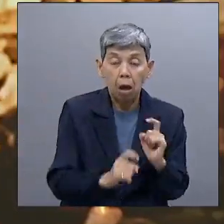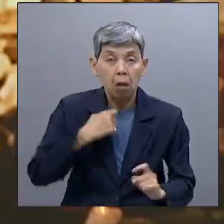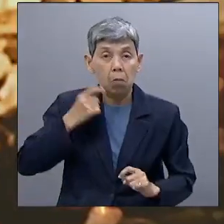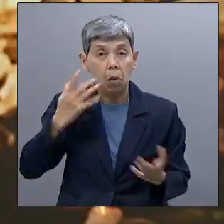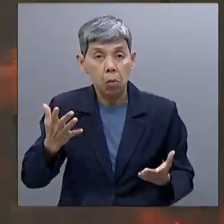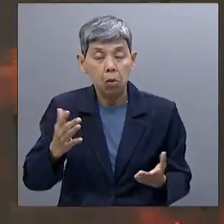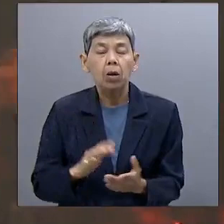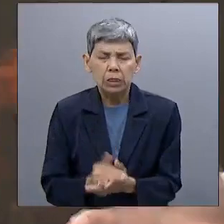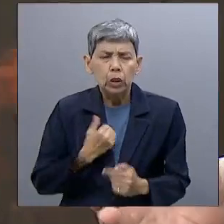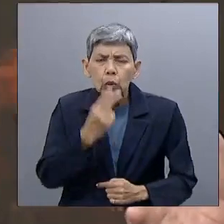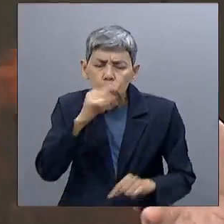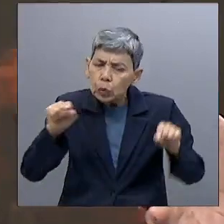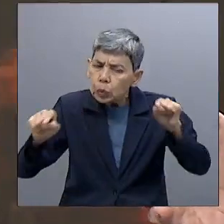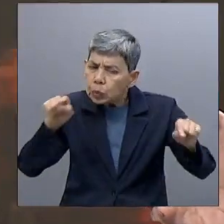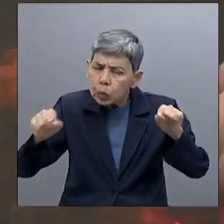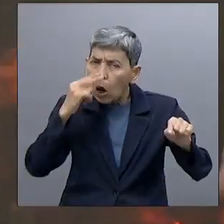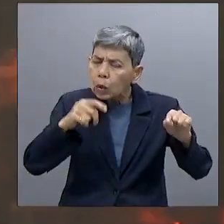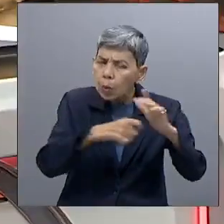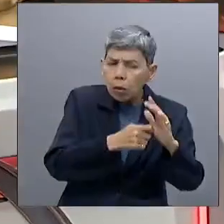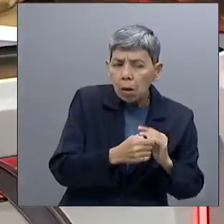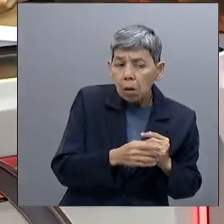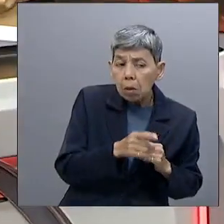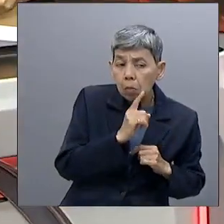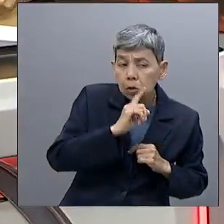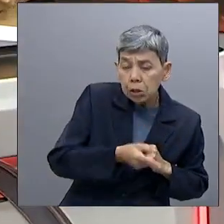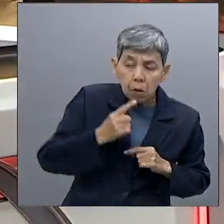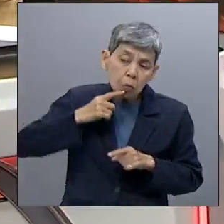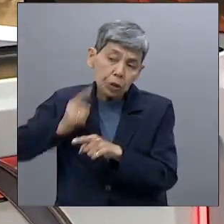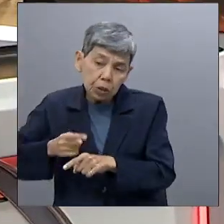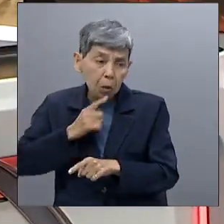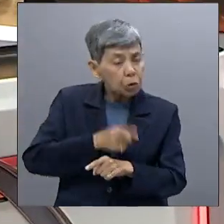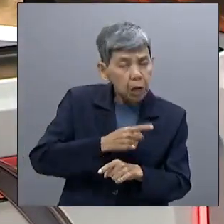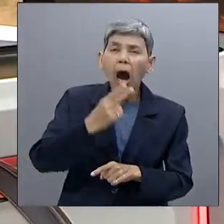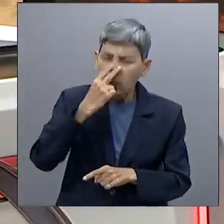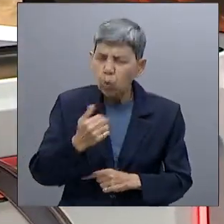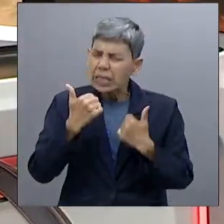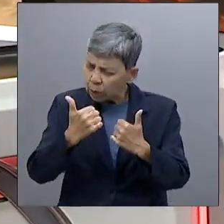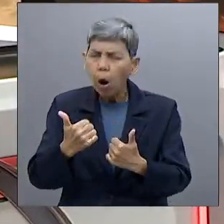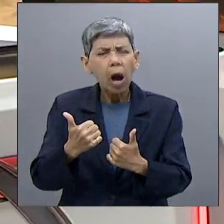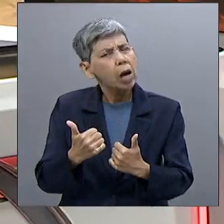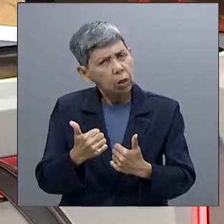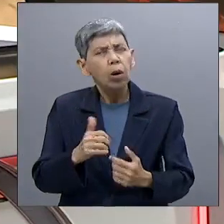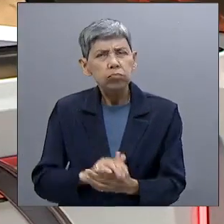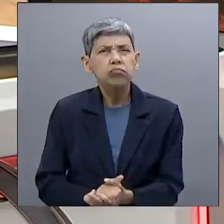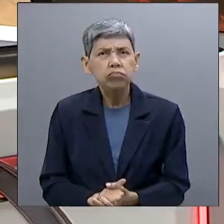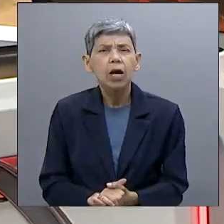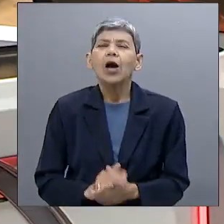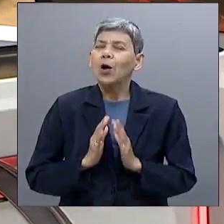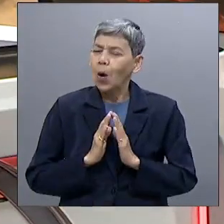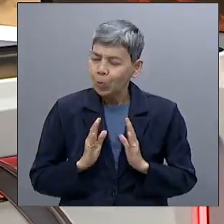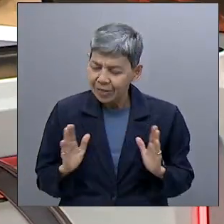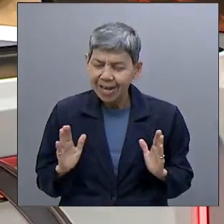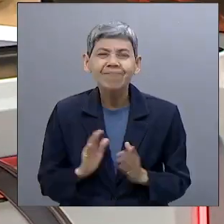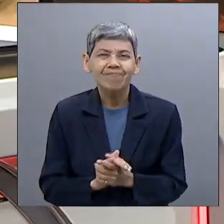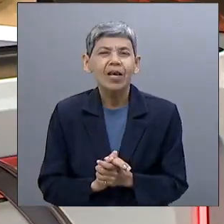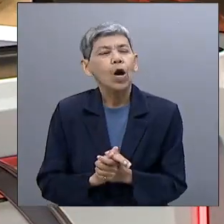ป็นช่วงเวลาวัดใจของทุกฝ่ายเลย ใจทั้งสองฝ่ายกำลังดูใจนะจริงจริงฝ่าย ได้ค่ะค่ะวันนี้ขอบคุณคุณมุกมากนะ